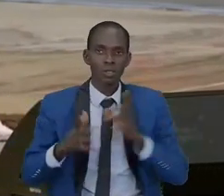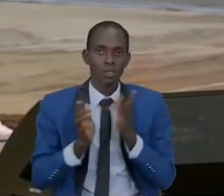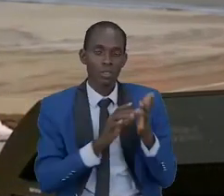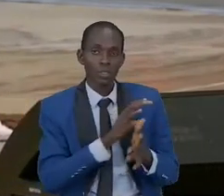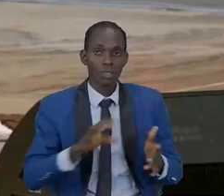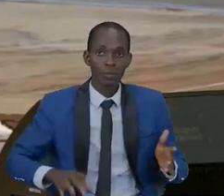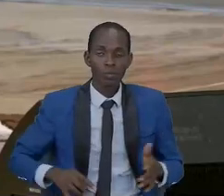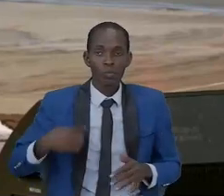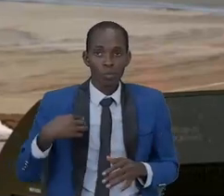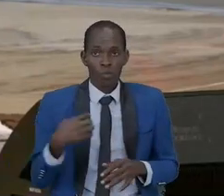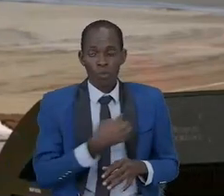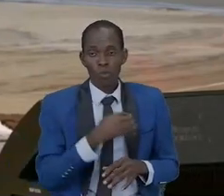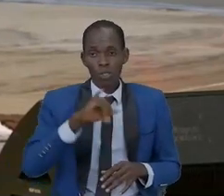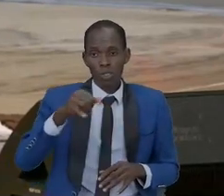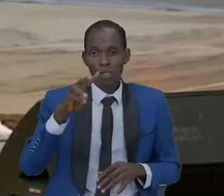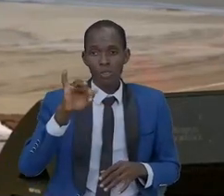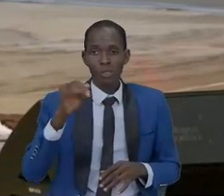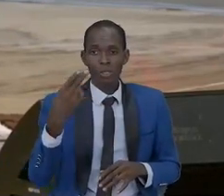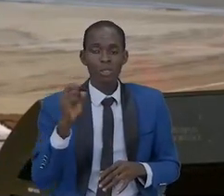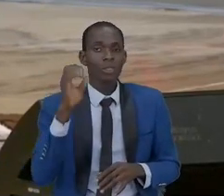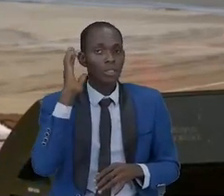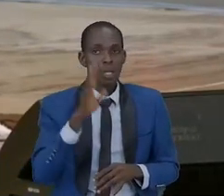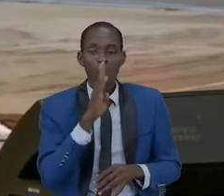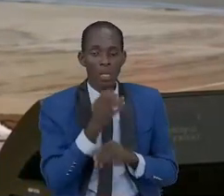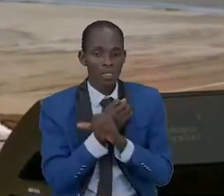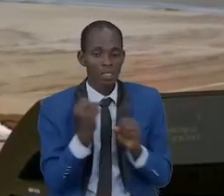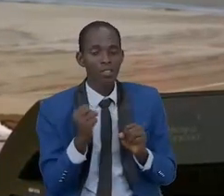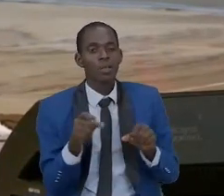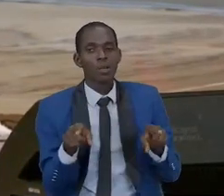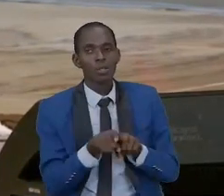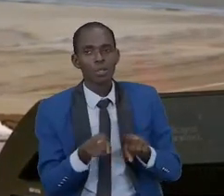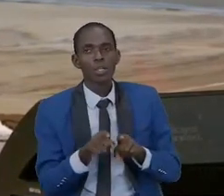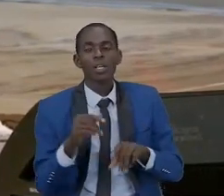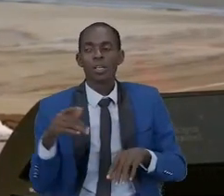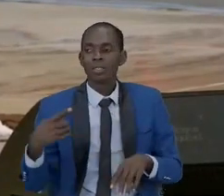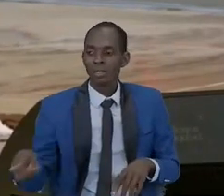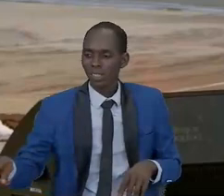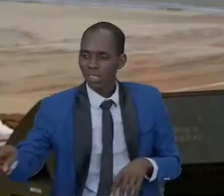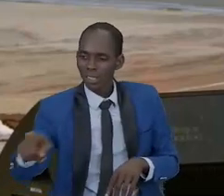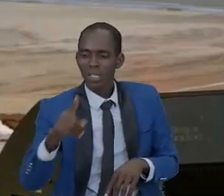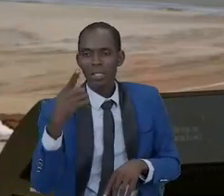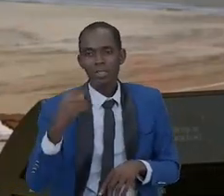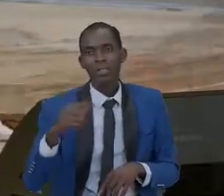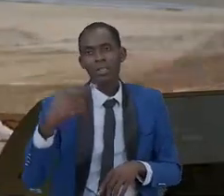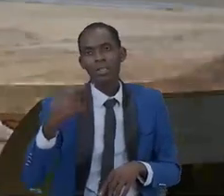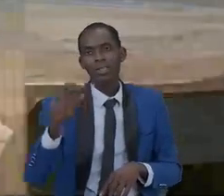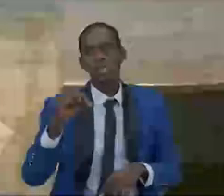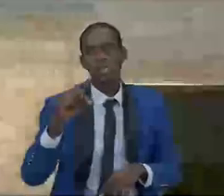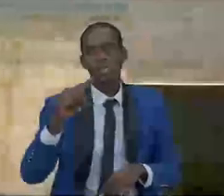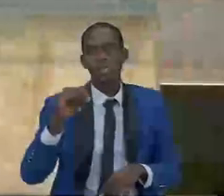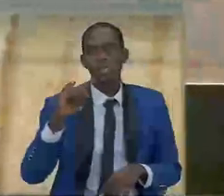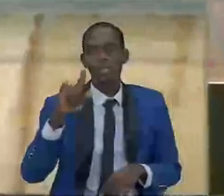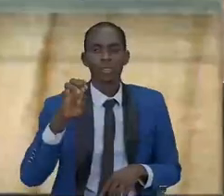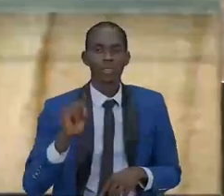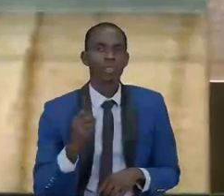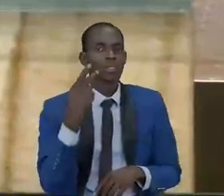que nous les Juifs croyons être sauvés de la même manière que les païens voyons dans le